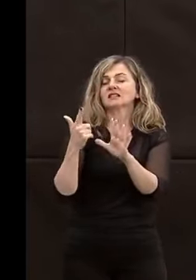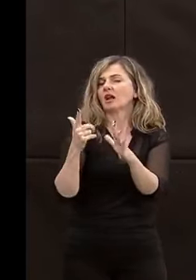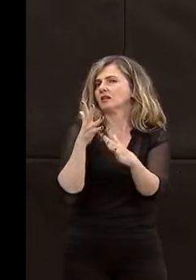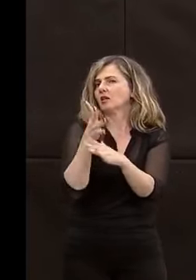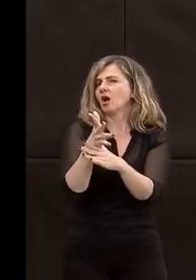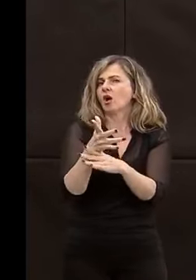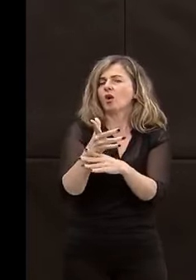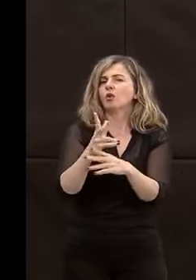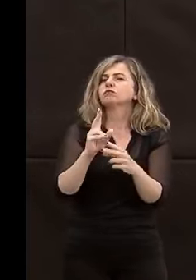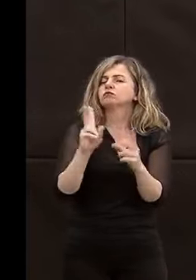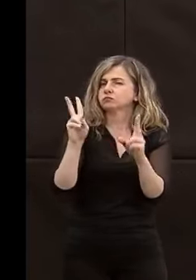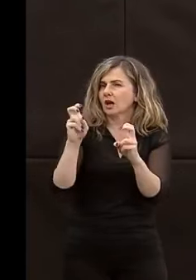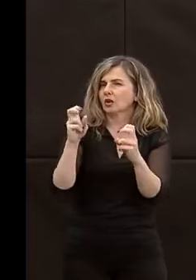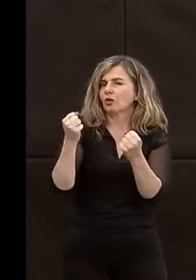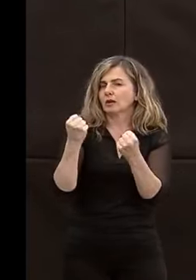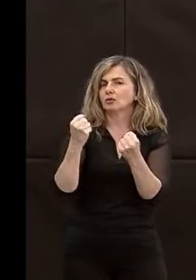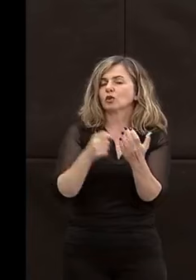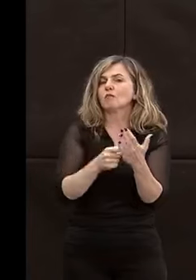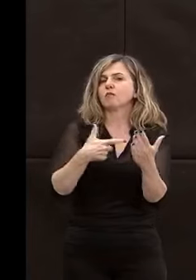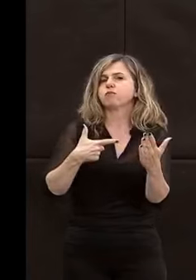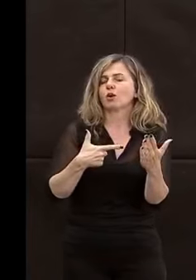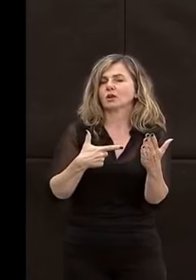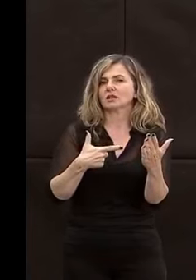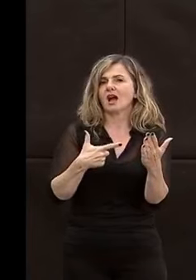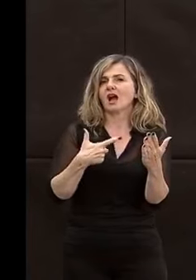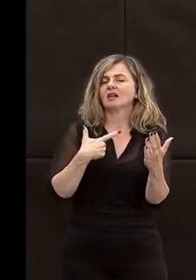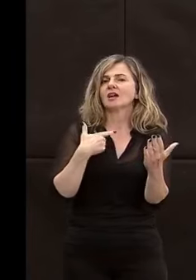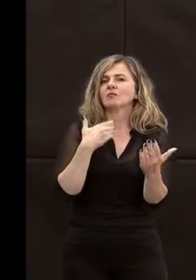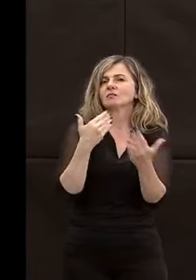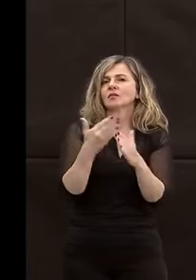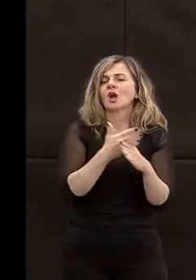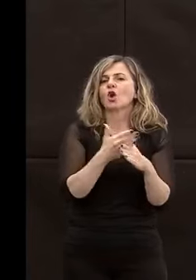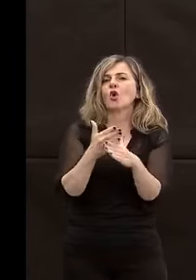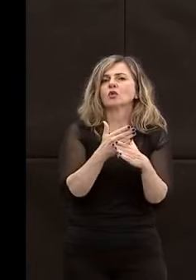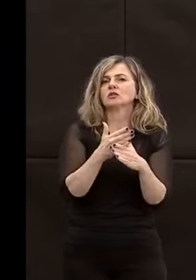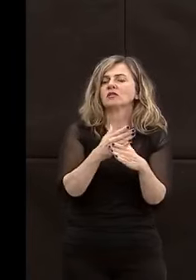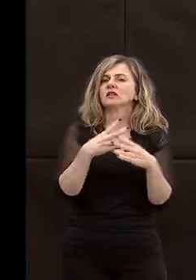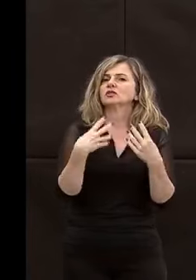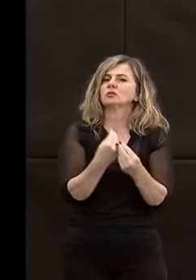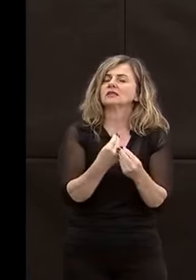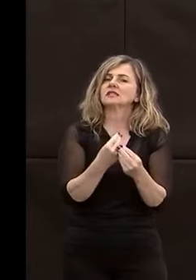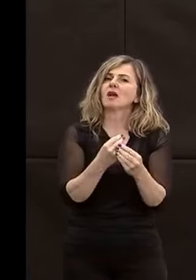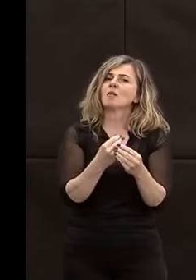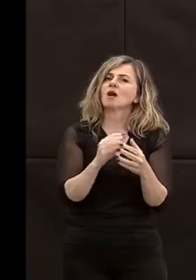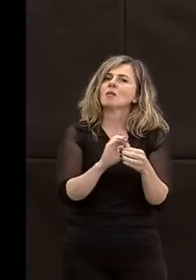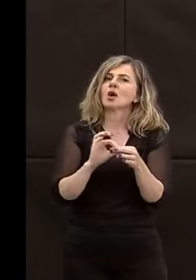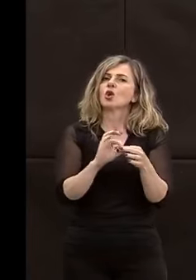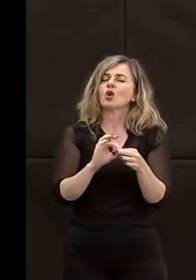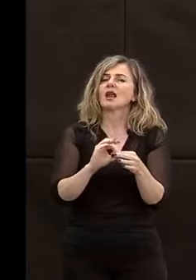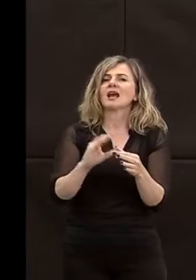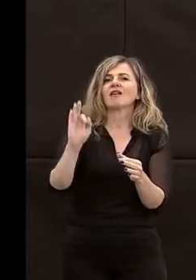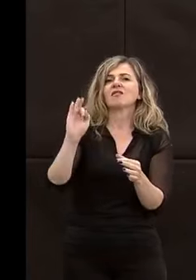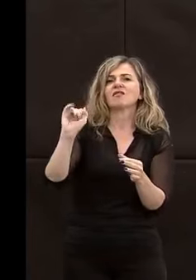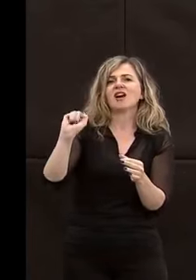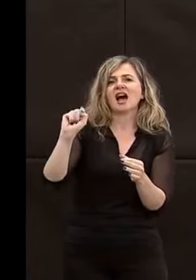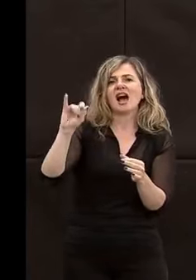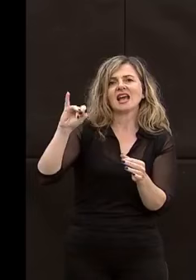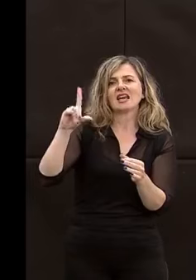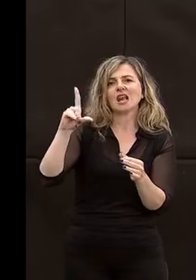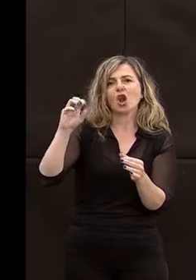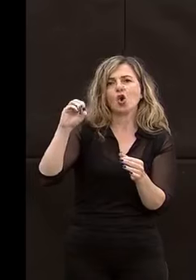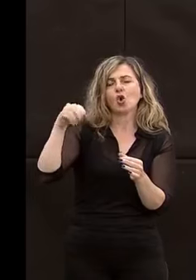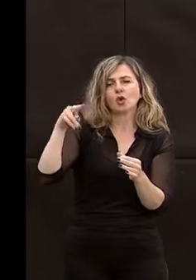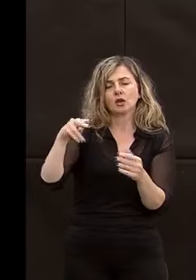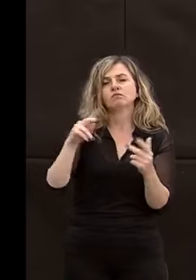forte questo anche condiviso con il collega failoni che sancisce il